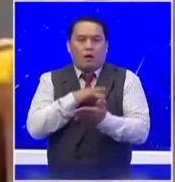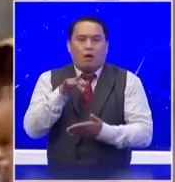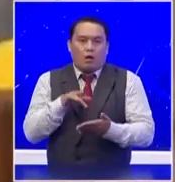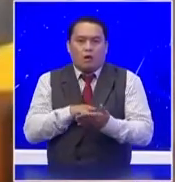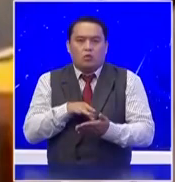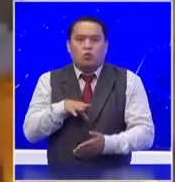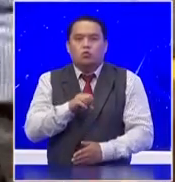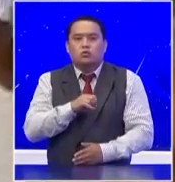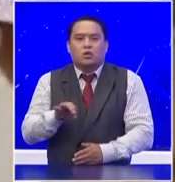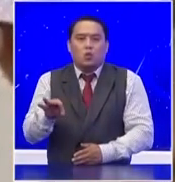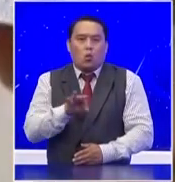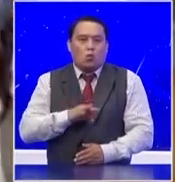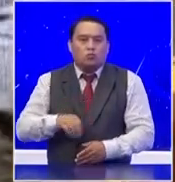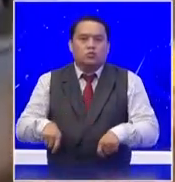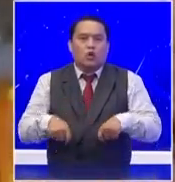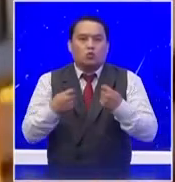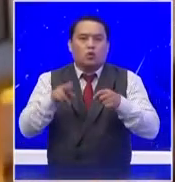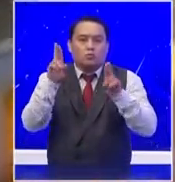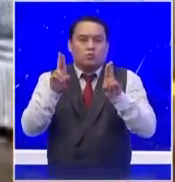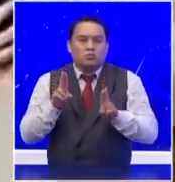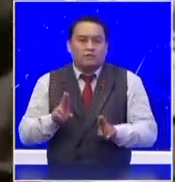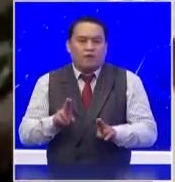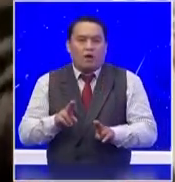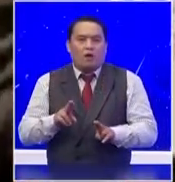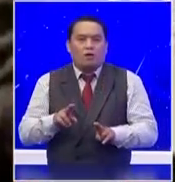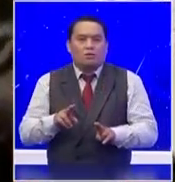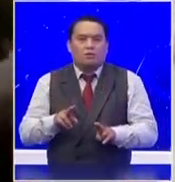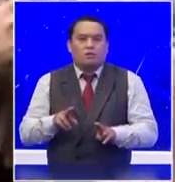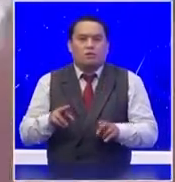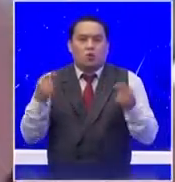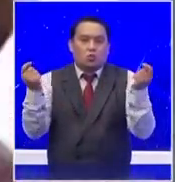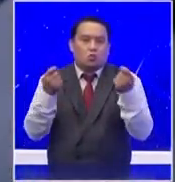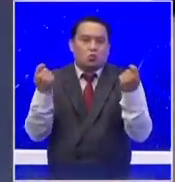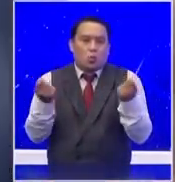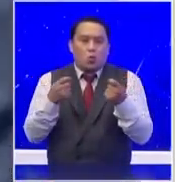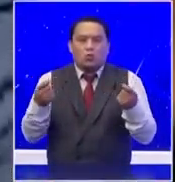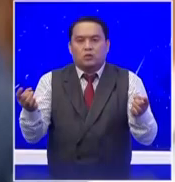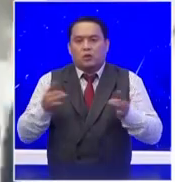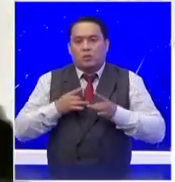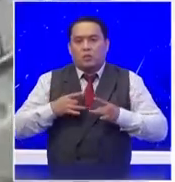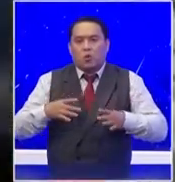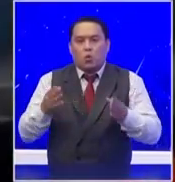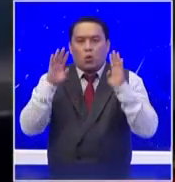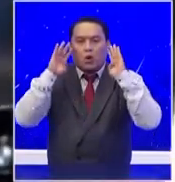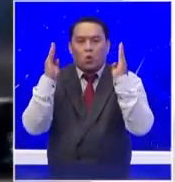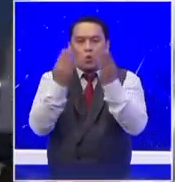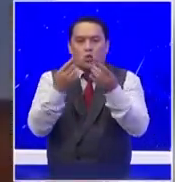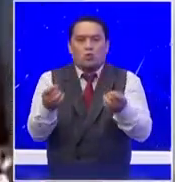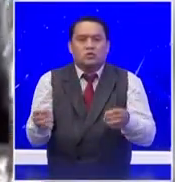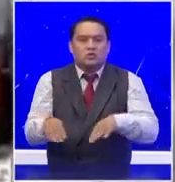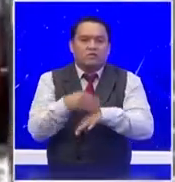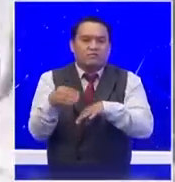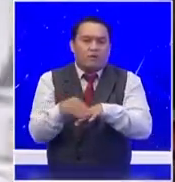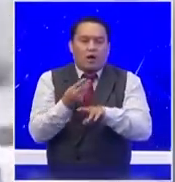Түркістан облысының тұрғындары көп ереже бұзған, өйткені олар карантинде де тойды тоқтатпай тұр. Туған күн, қыз ұзату, үйлену тойы сияқты мерекелік